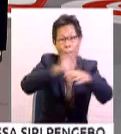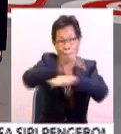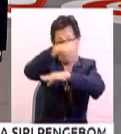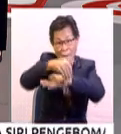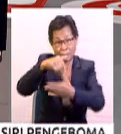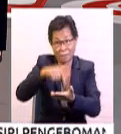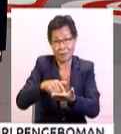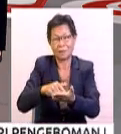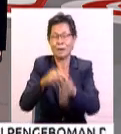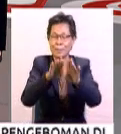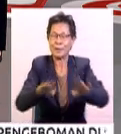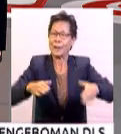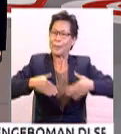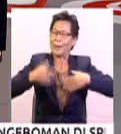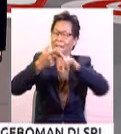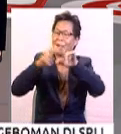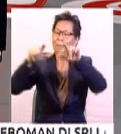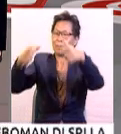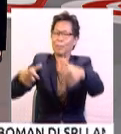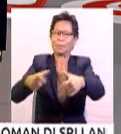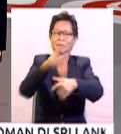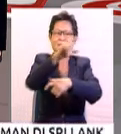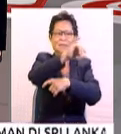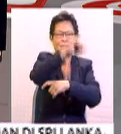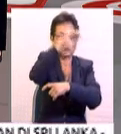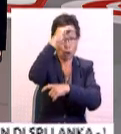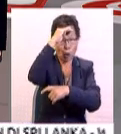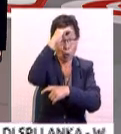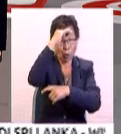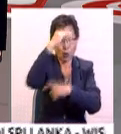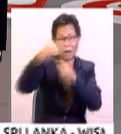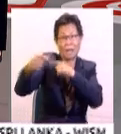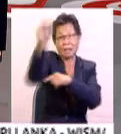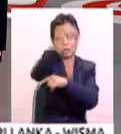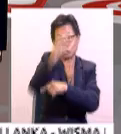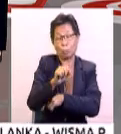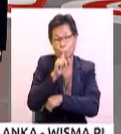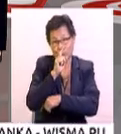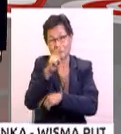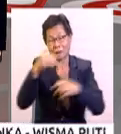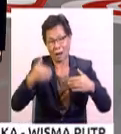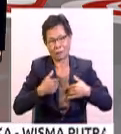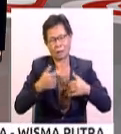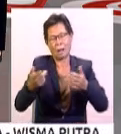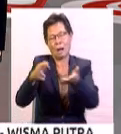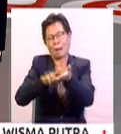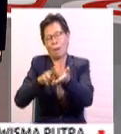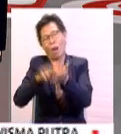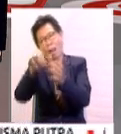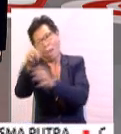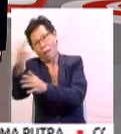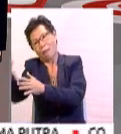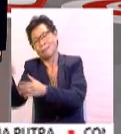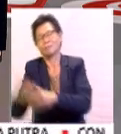ini kita ada berita gembira daripada pasukan JDT untuk Liga Super dan pastinya ada laporan-laporan lain bersama dengan saya selepas ini. Silakan